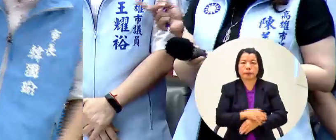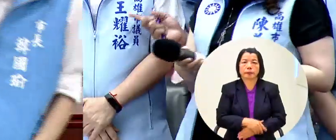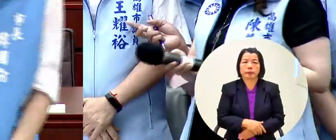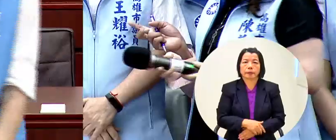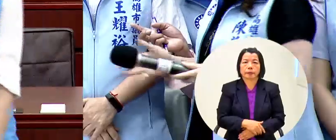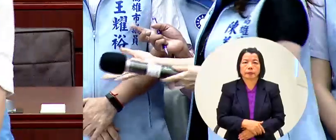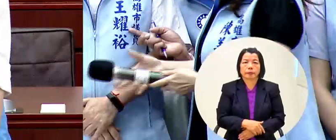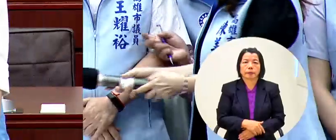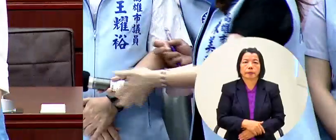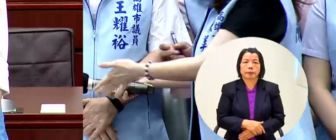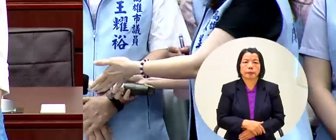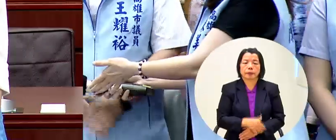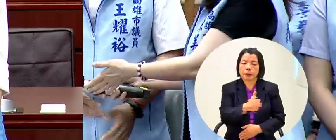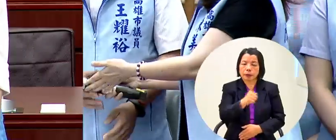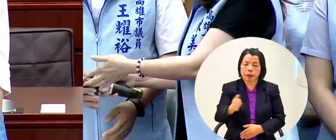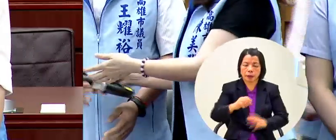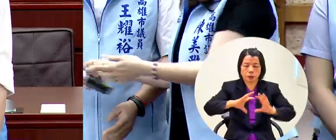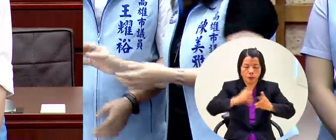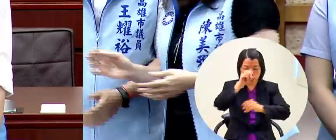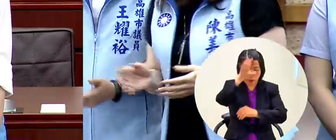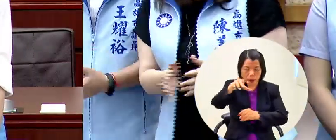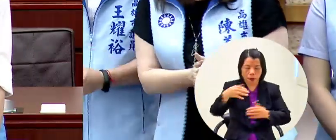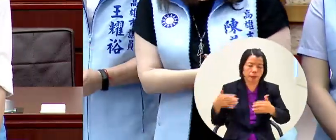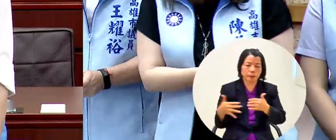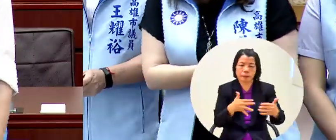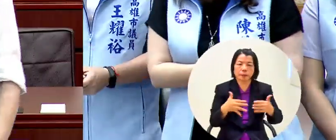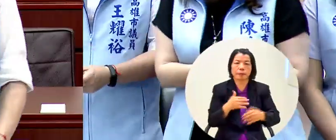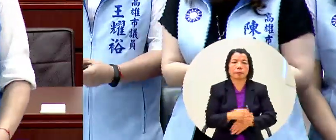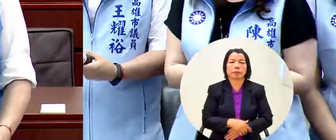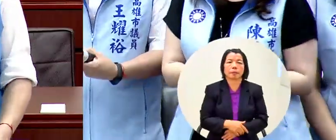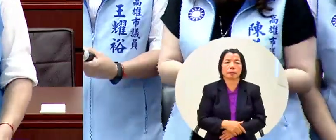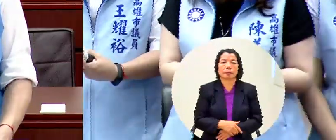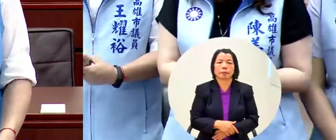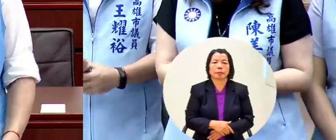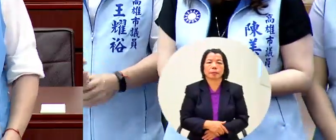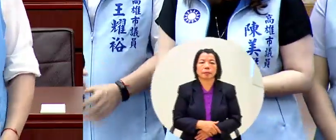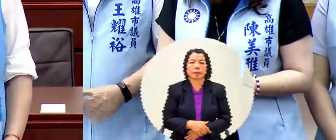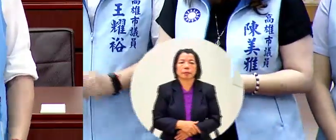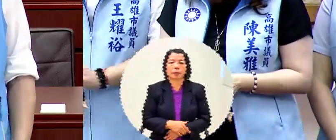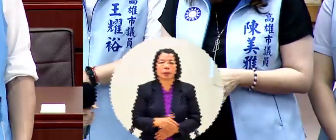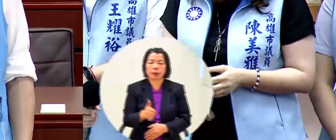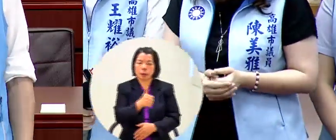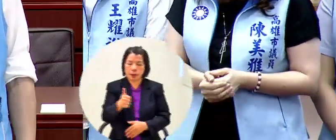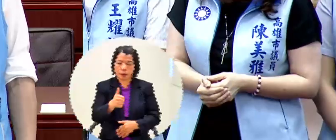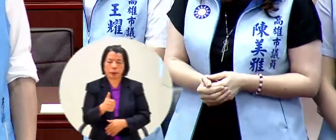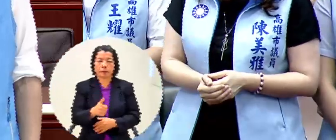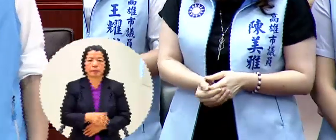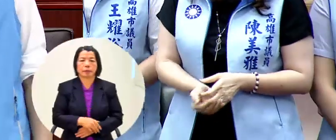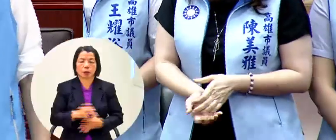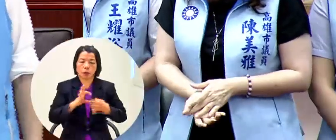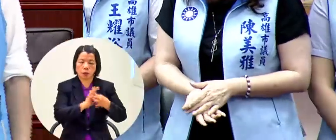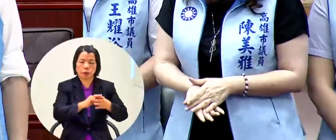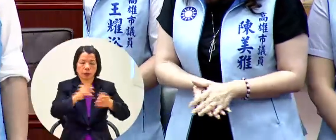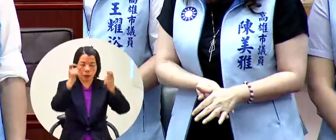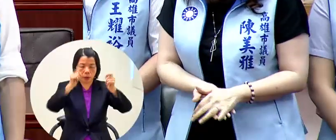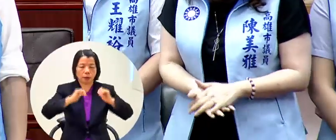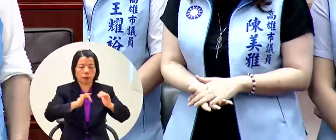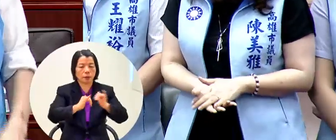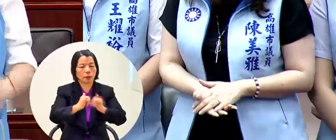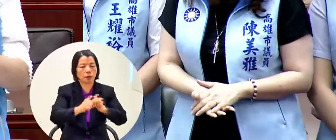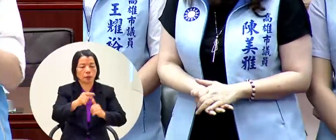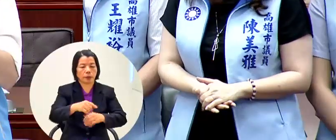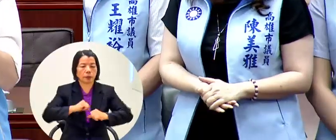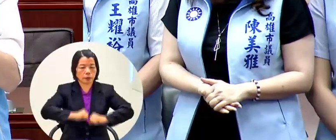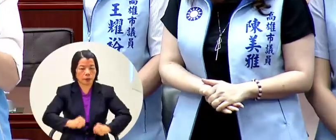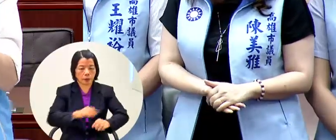复。 非常感谢国民党团的咨询，真的是非常关切高雄市民朋友的健康、经